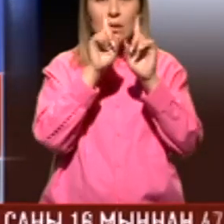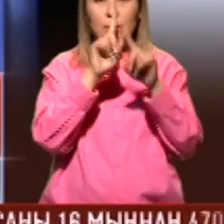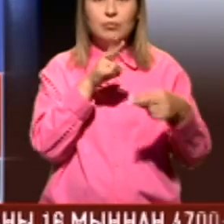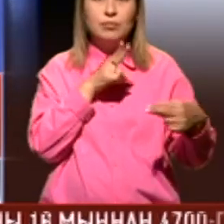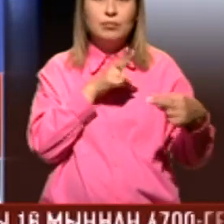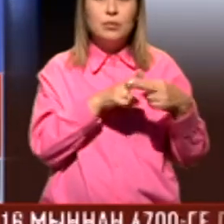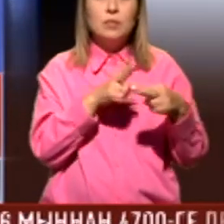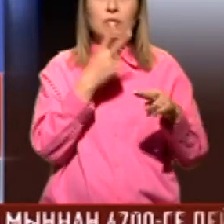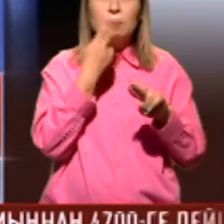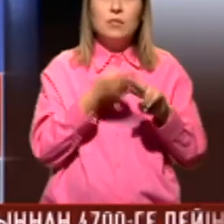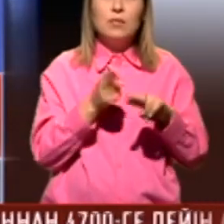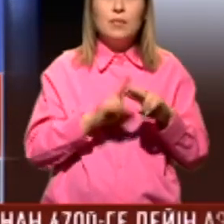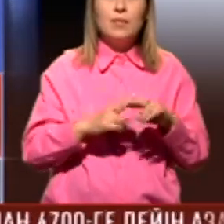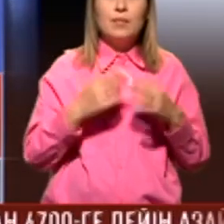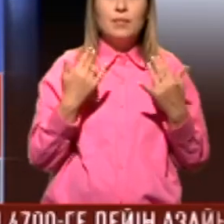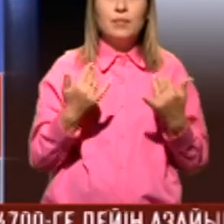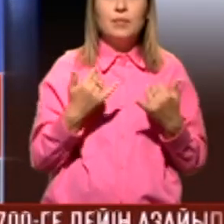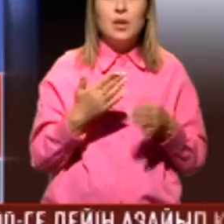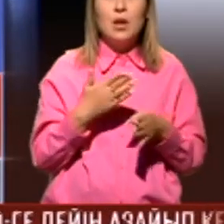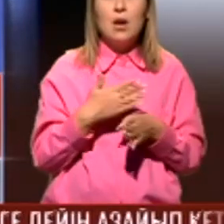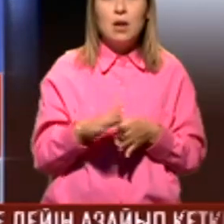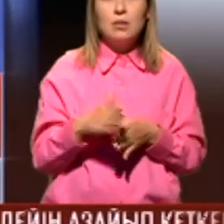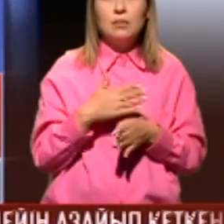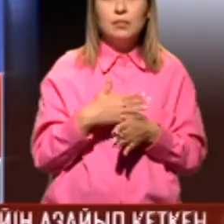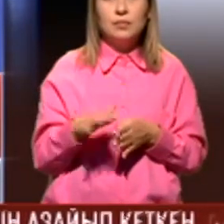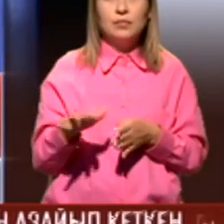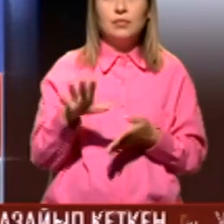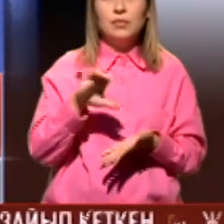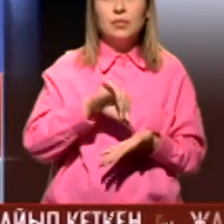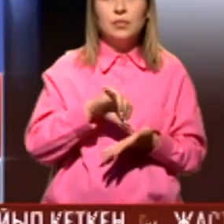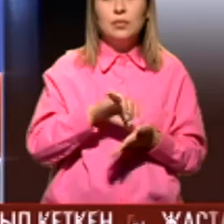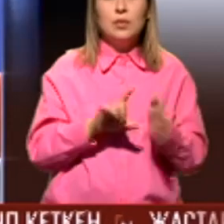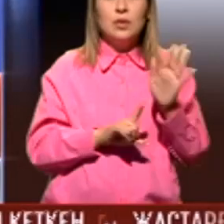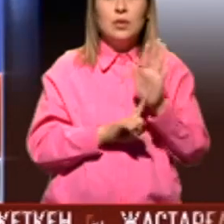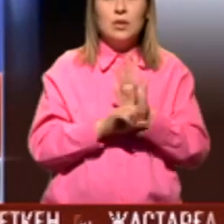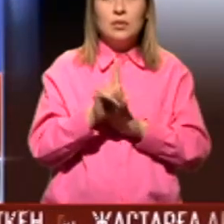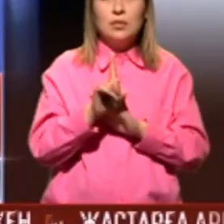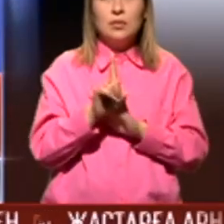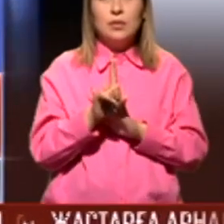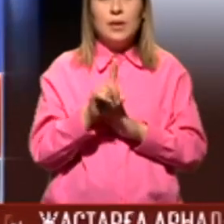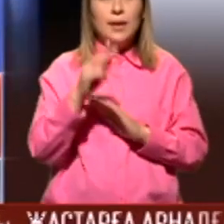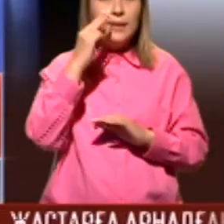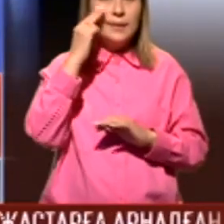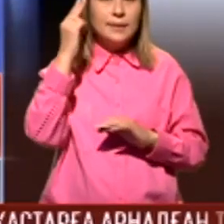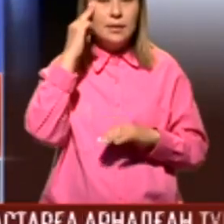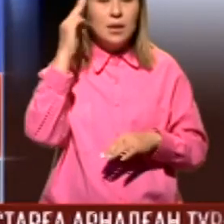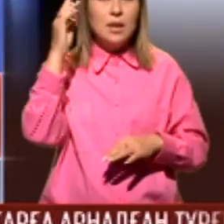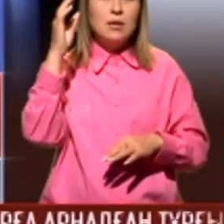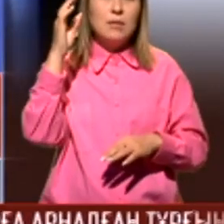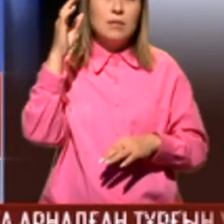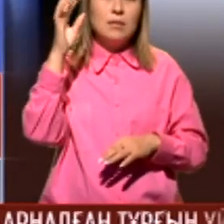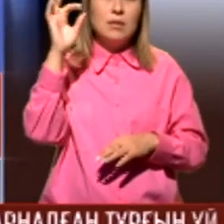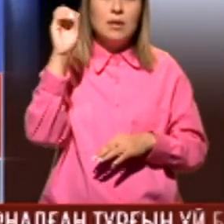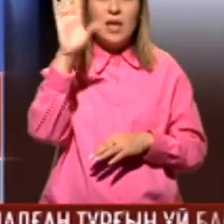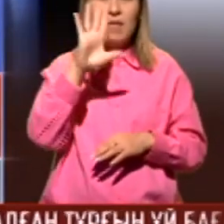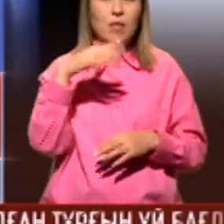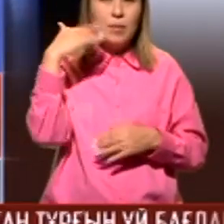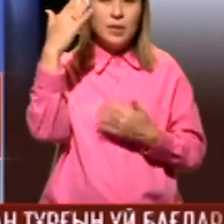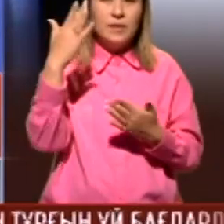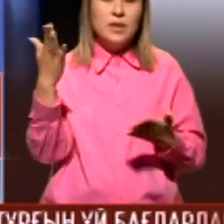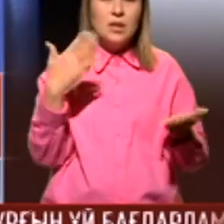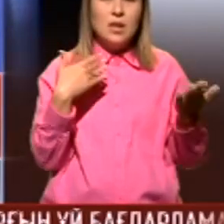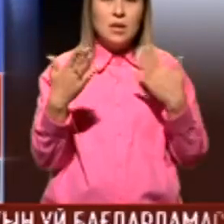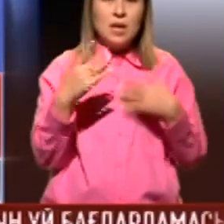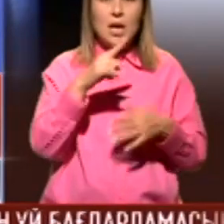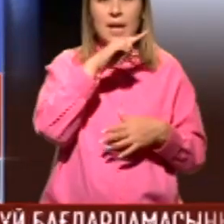Бұл нені көрсетеді? Шынымен де бұл жерге ақырындап жаңа мүдделер келе бастады. Мінекей Қытай мен батыстың арасындағы, иә, Ресей